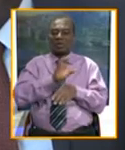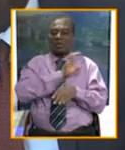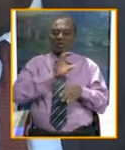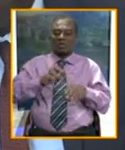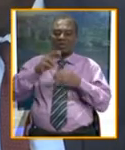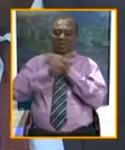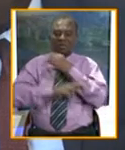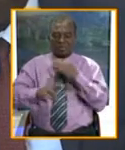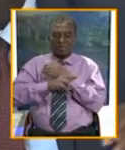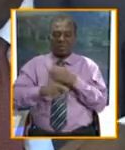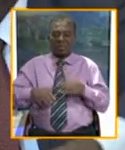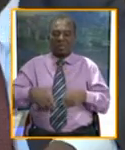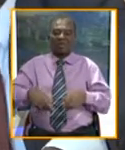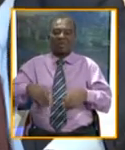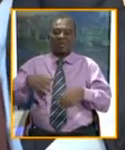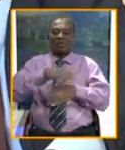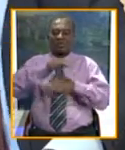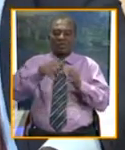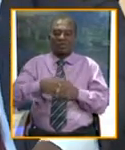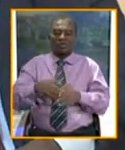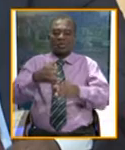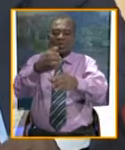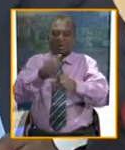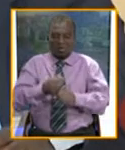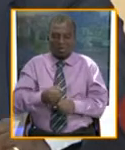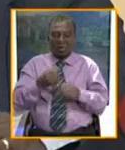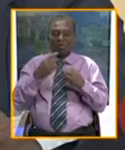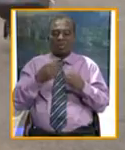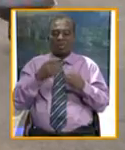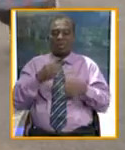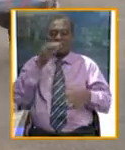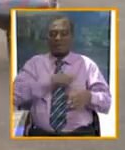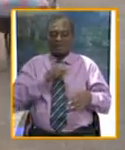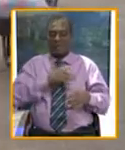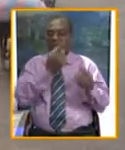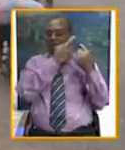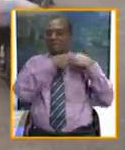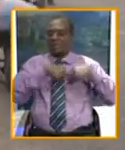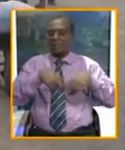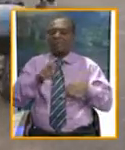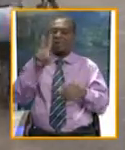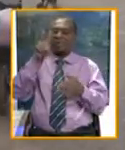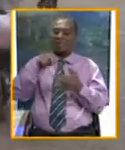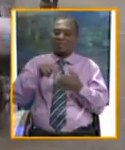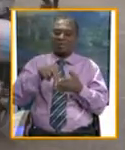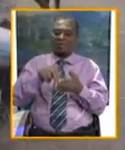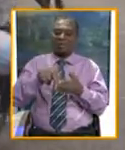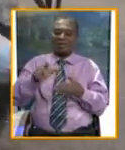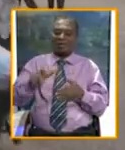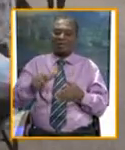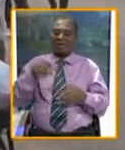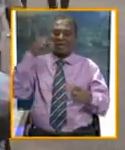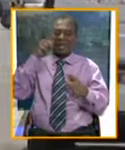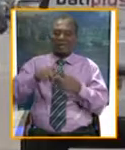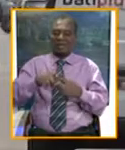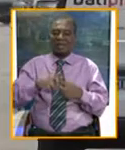ont obtenu une revalorisation salariale et plusieurs autres avantages. Depuis 2013, le nombre de régions a atteint les 31 et le